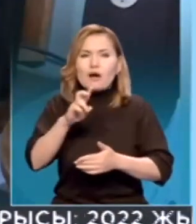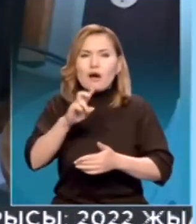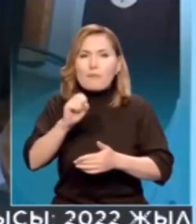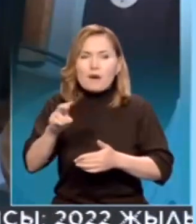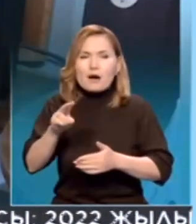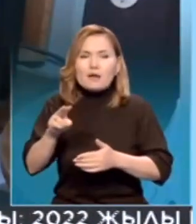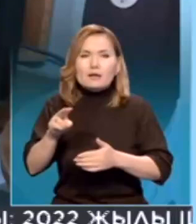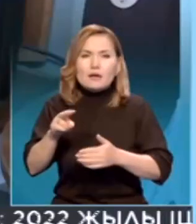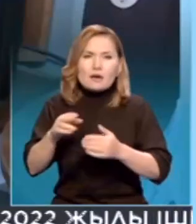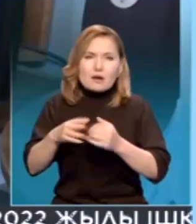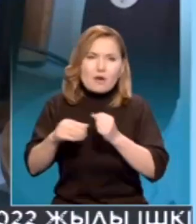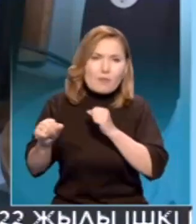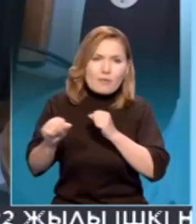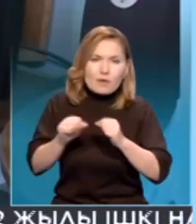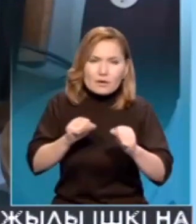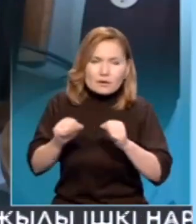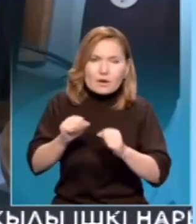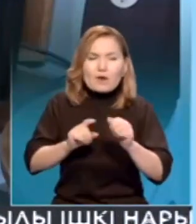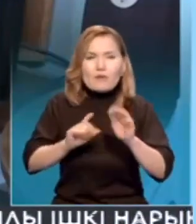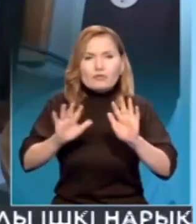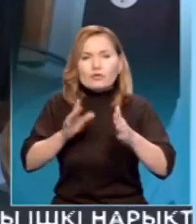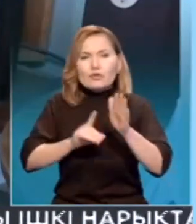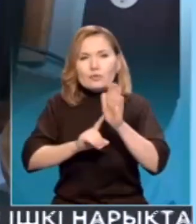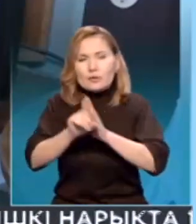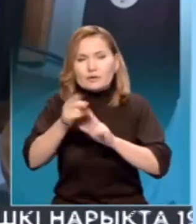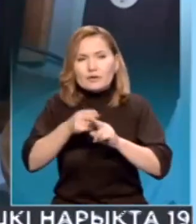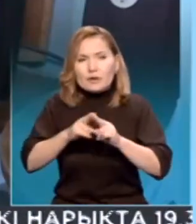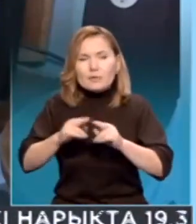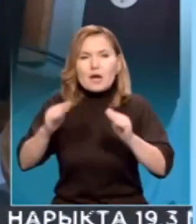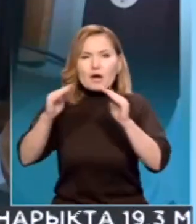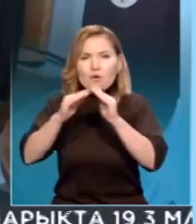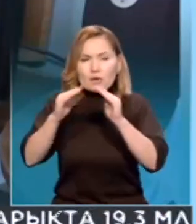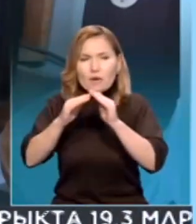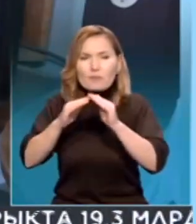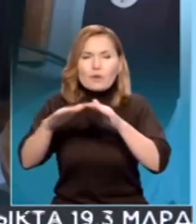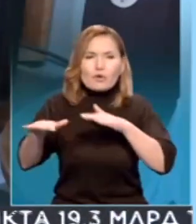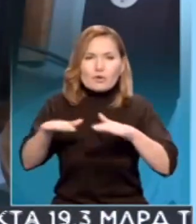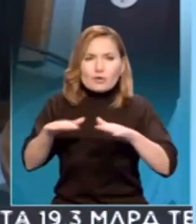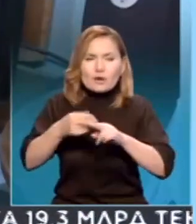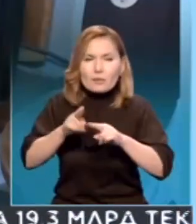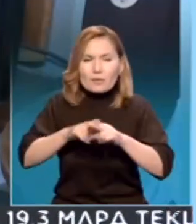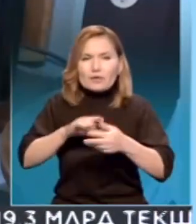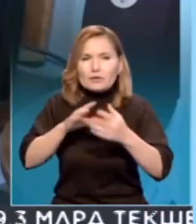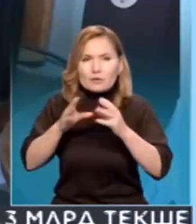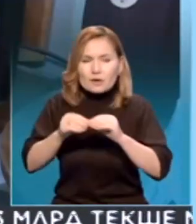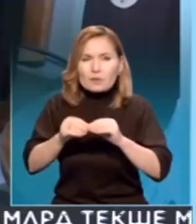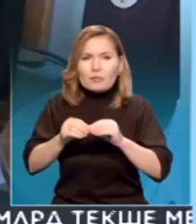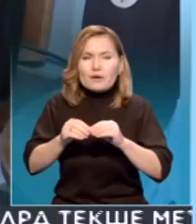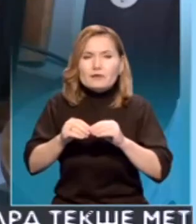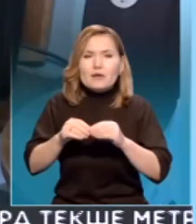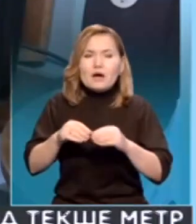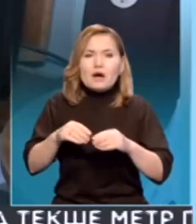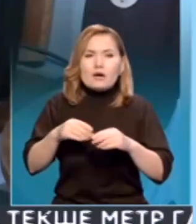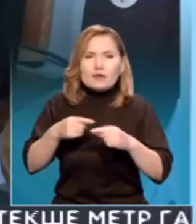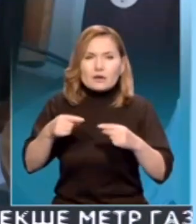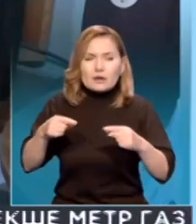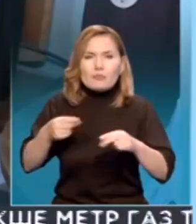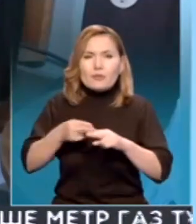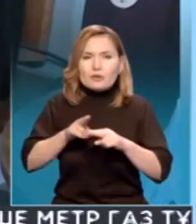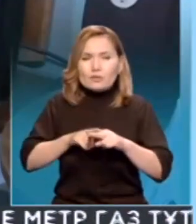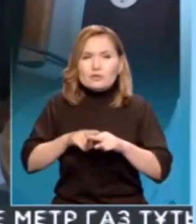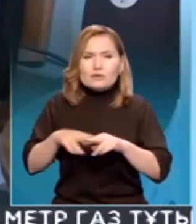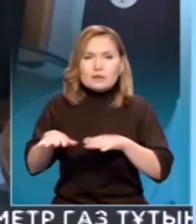аралығы бұл кезде ғимараттар мен тұрғын үйлердің жоғарғы қабаттарында сезіледі, ілінген заттар теңселе бастайды, эпицентрге